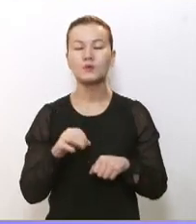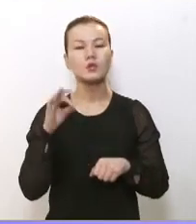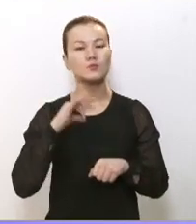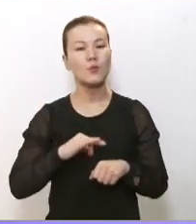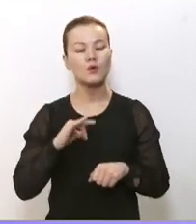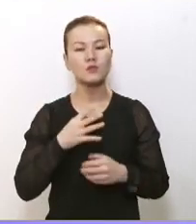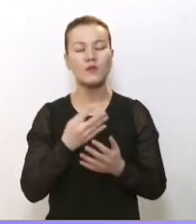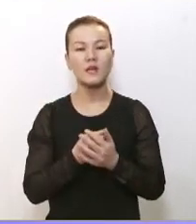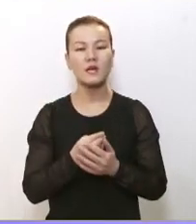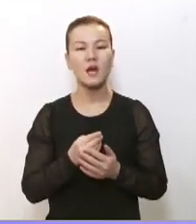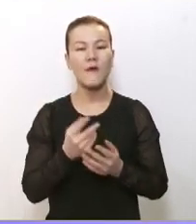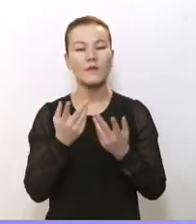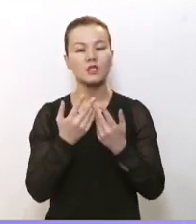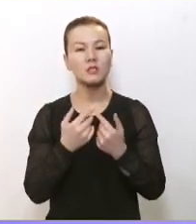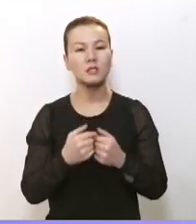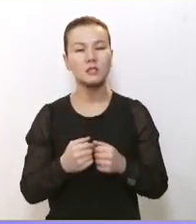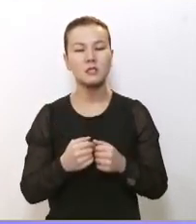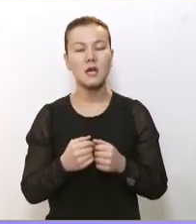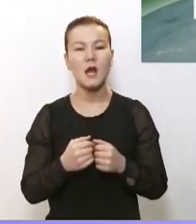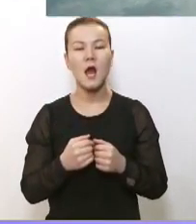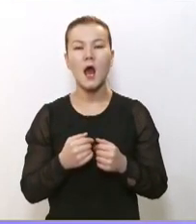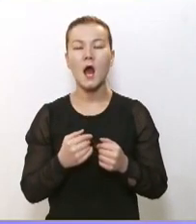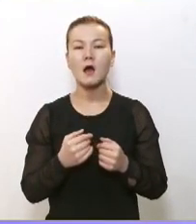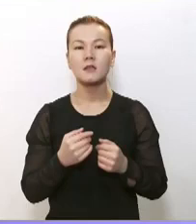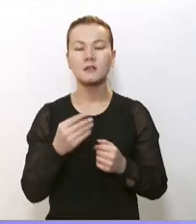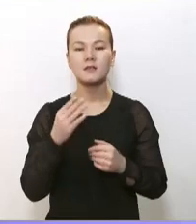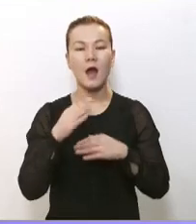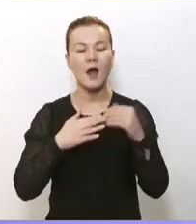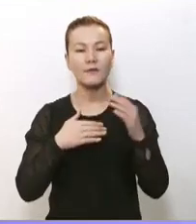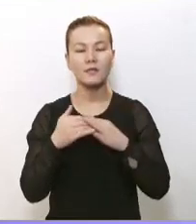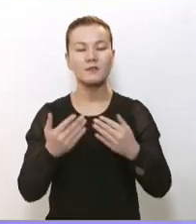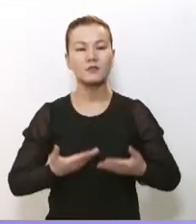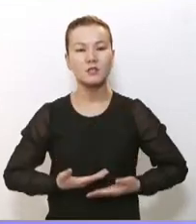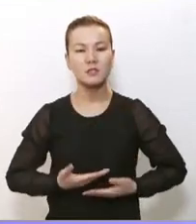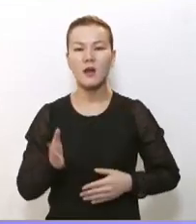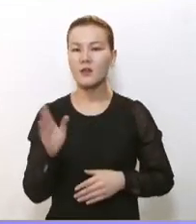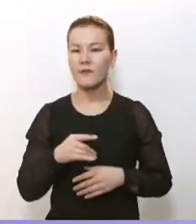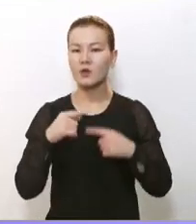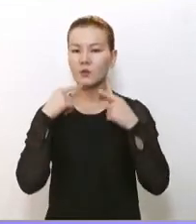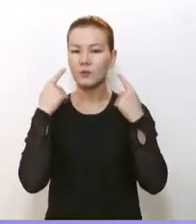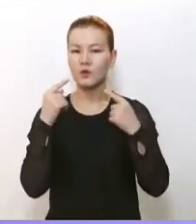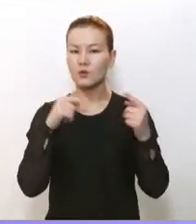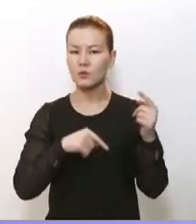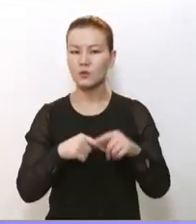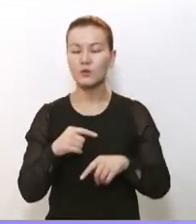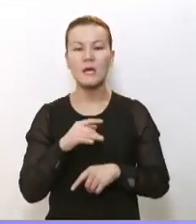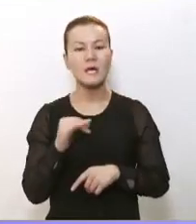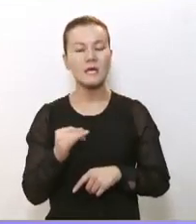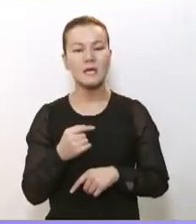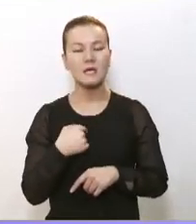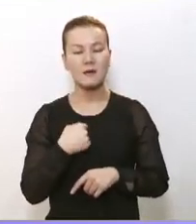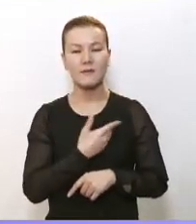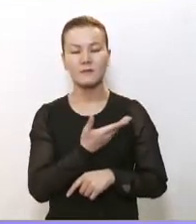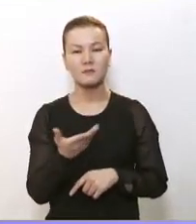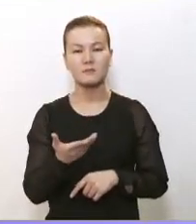свои вычислительные навыки в жизни. Давайте улыбнемся друг другу, а я вам